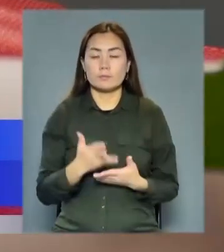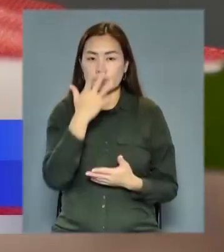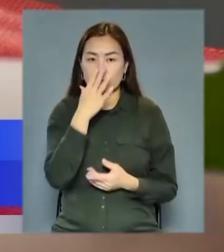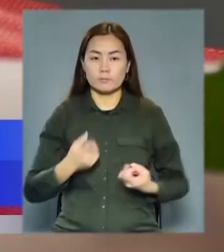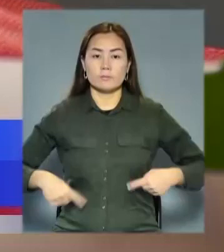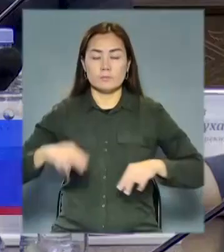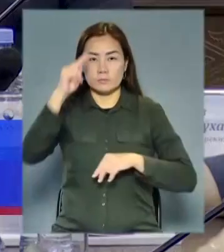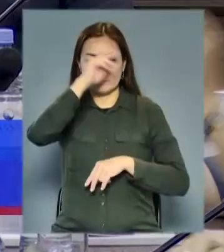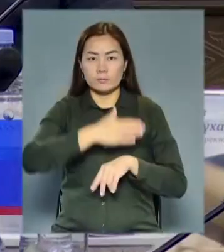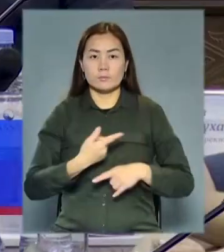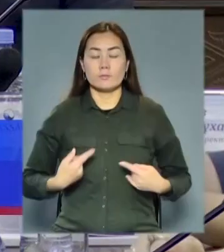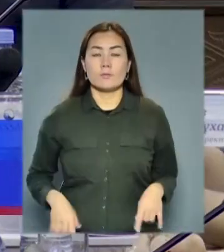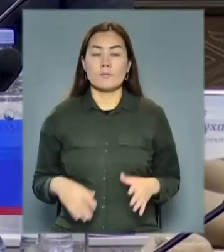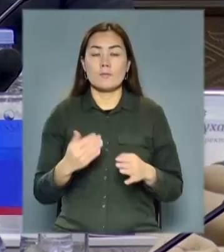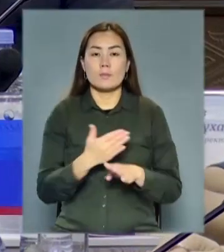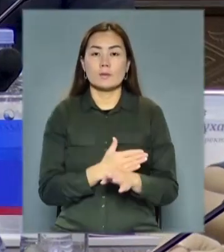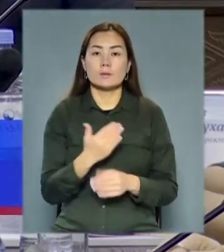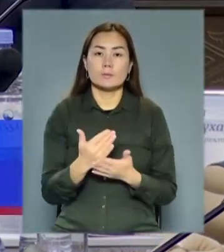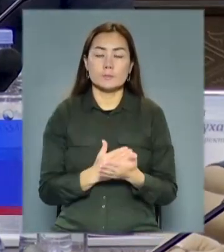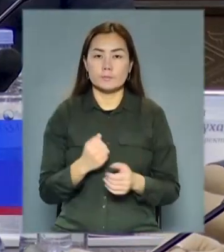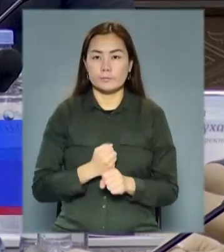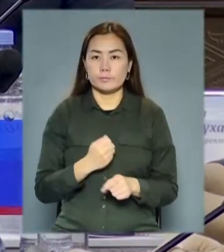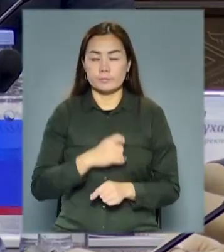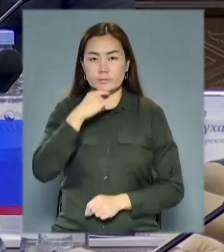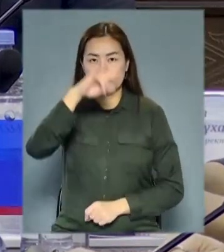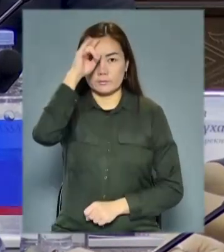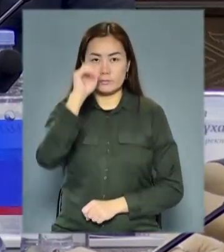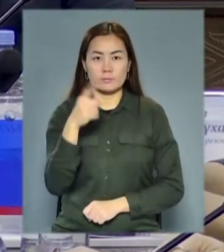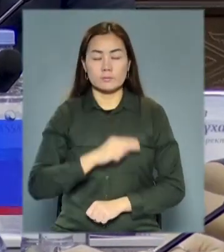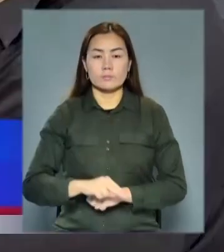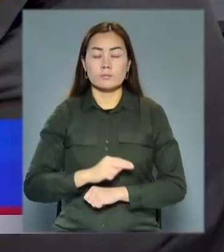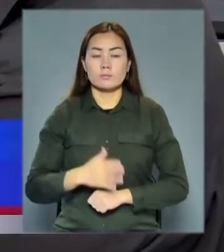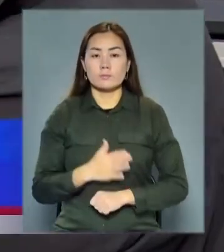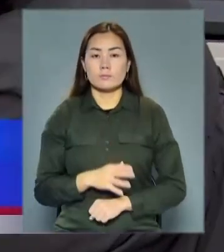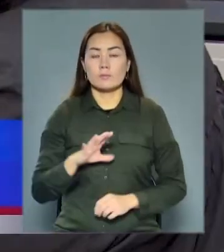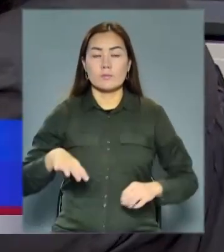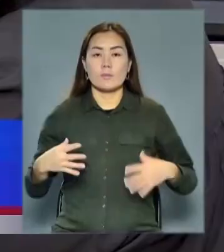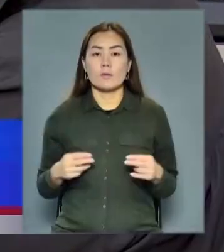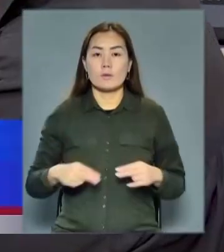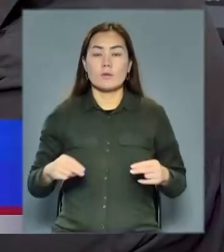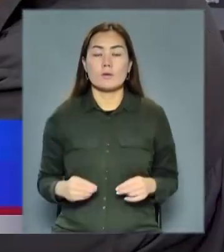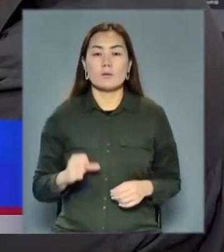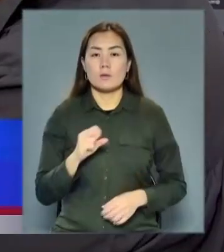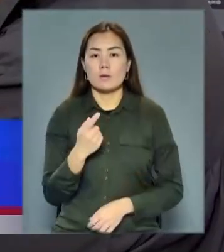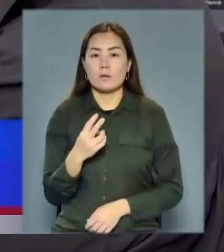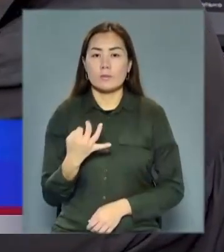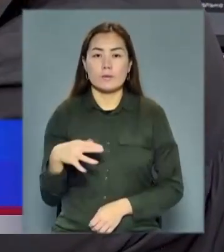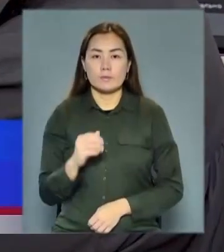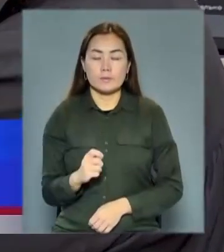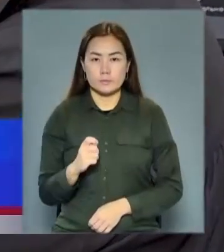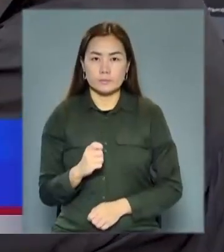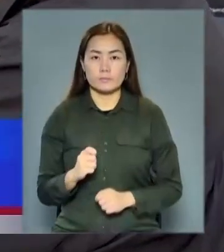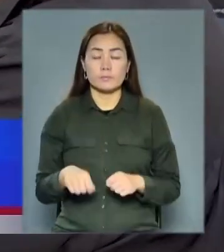жақын шетелдерде білім алған, көптеген монографиялар мен оқу құралдарын жазған Қазақстанның үздік оқытушысы. Семинарда ұстаз Жанна Шаяхметованың